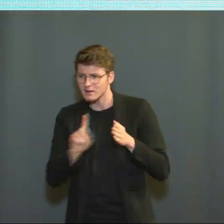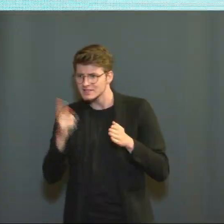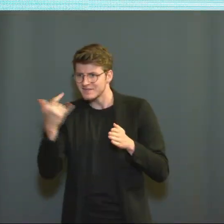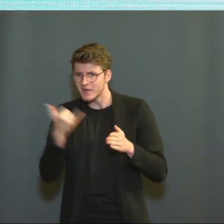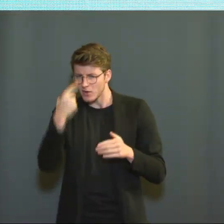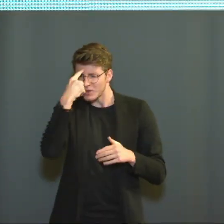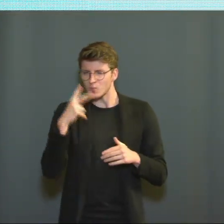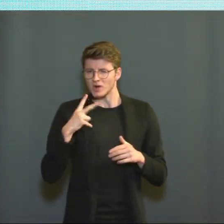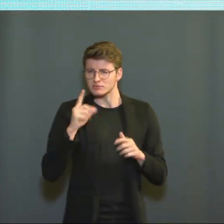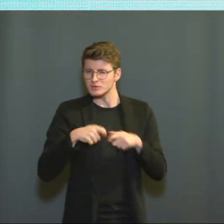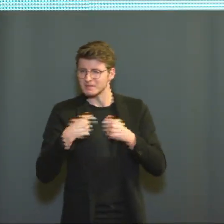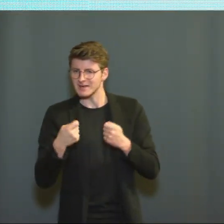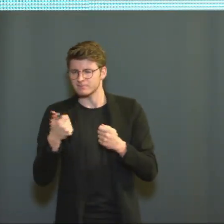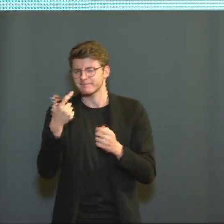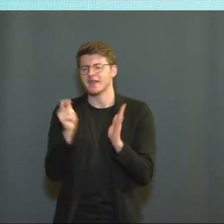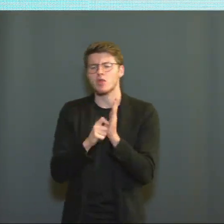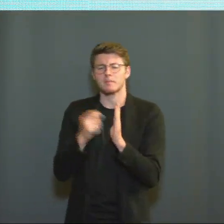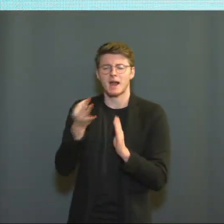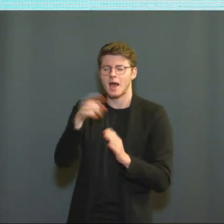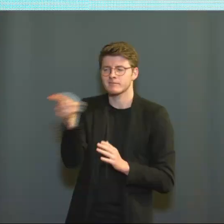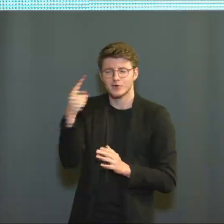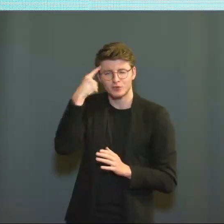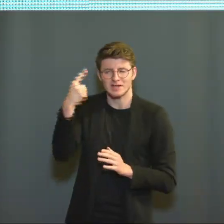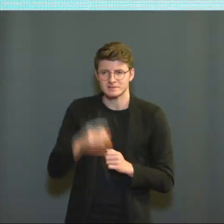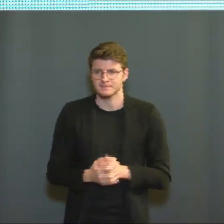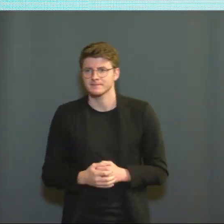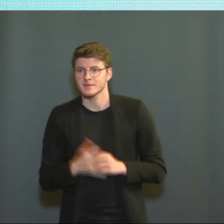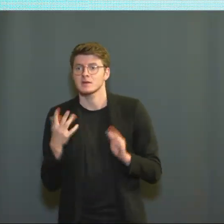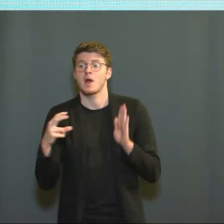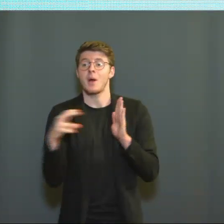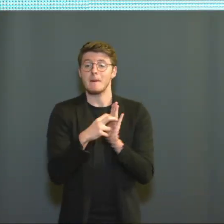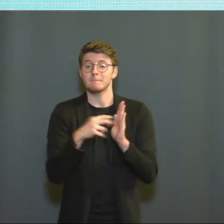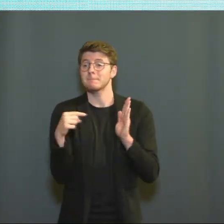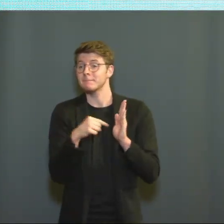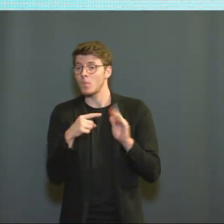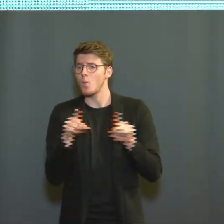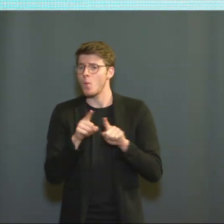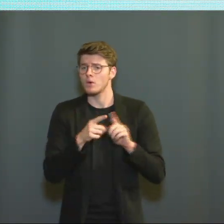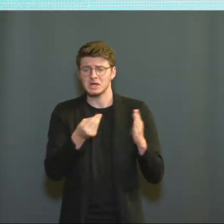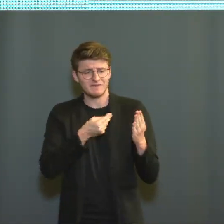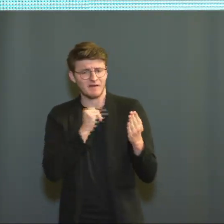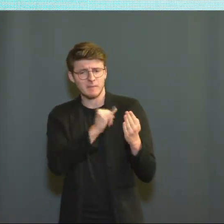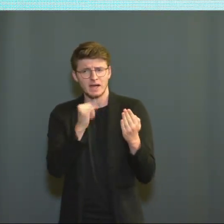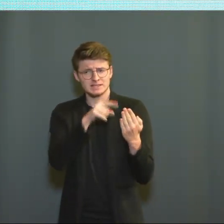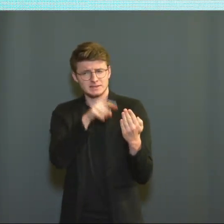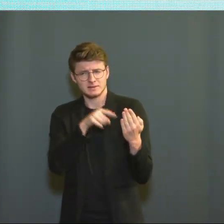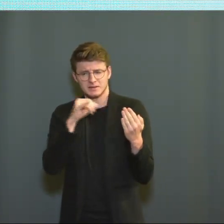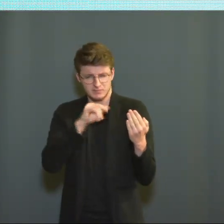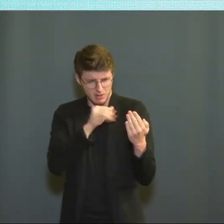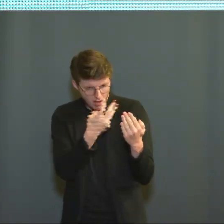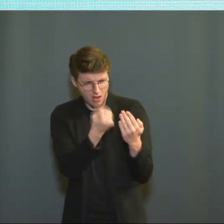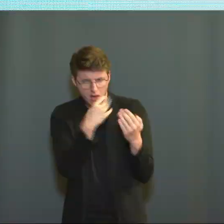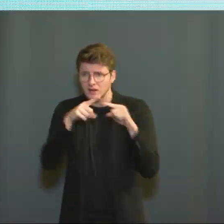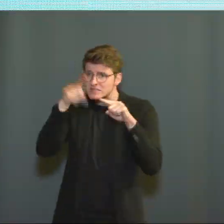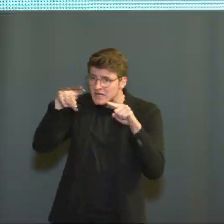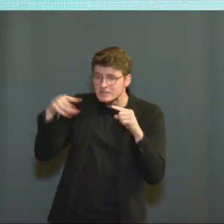plaatsgehad. De app geeft u als gebruiker ook inzicht in de statistieken met de dagelijkse besmettingen, de